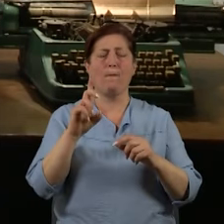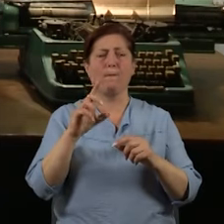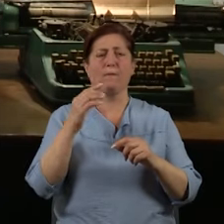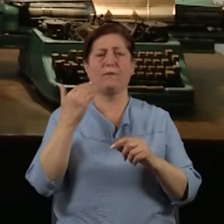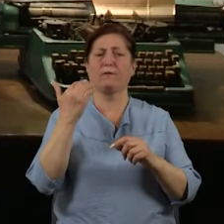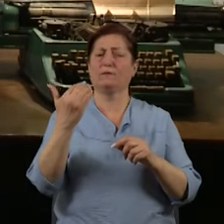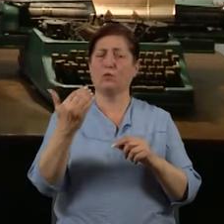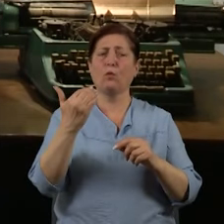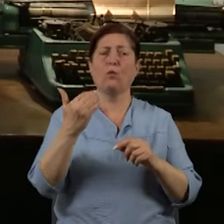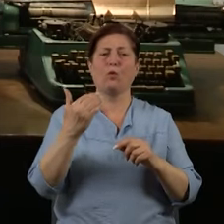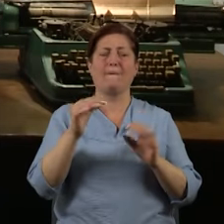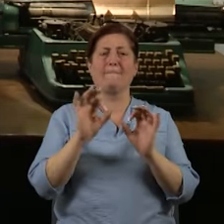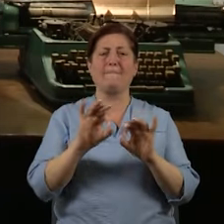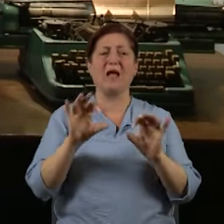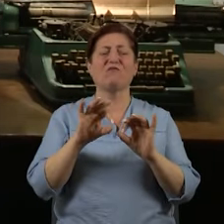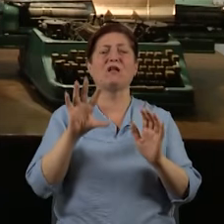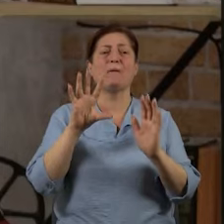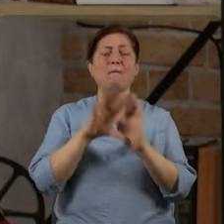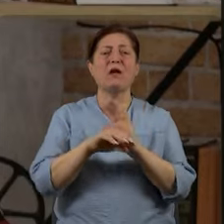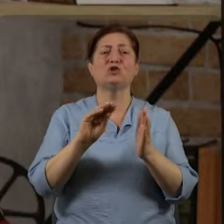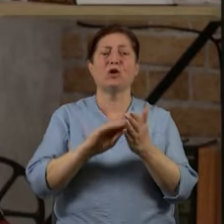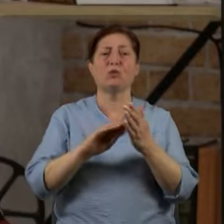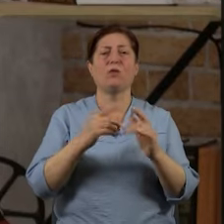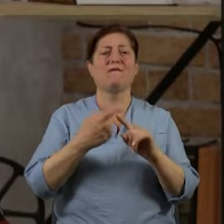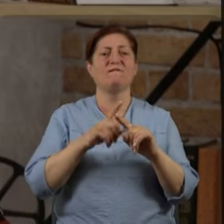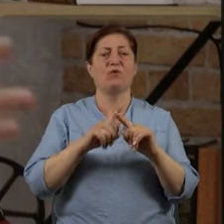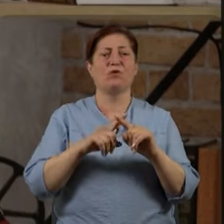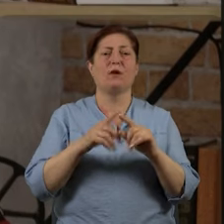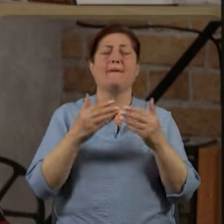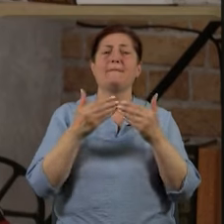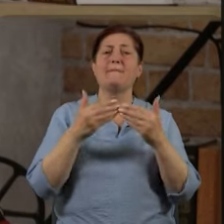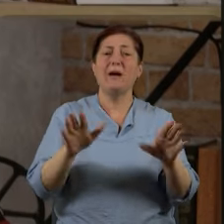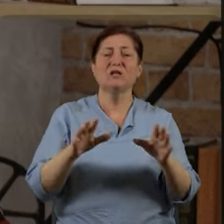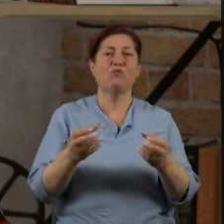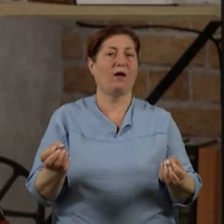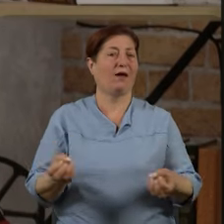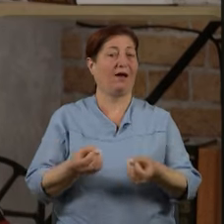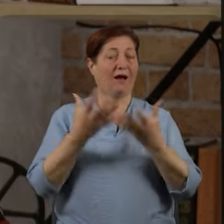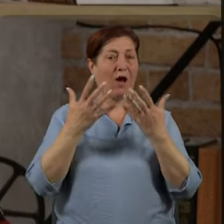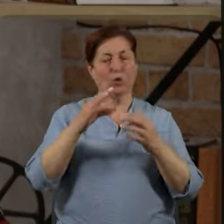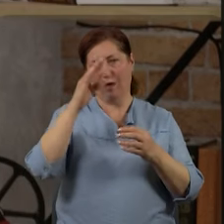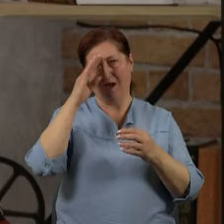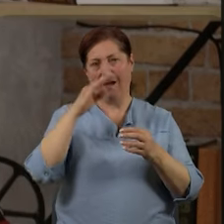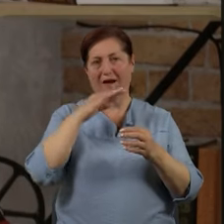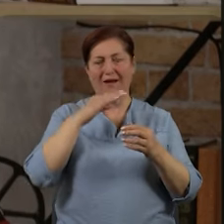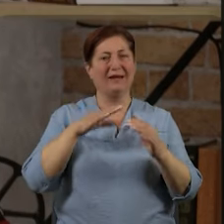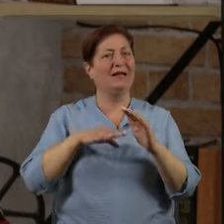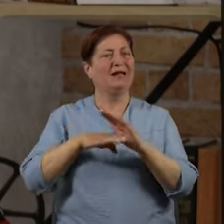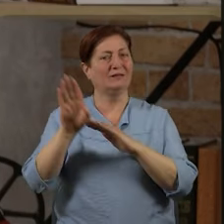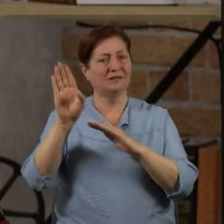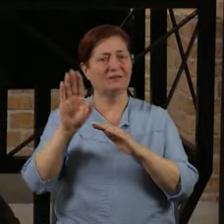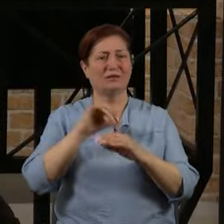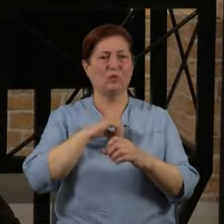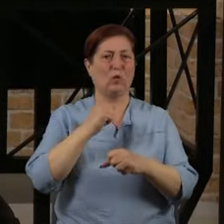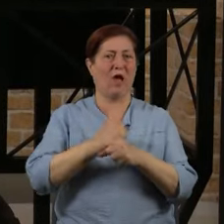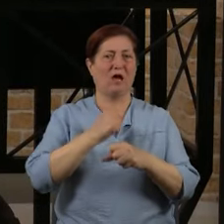կոչվում, այն մասին էր, որ երբ որ բացվում էր գարունը, բոլոր հայրերը հեռանում էին տնից, մեկնում էին